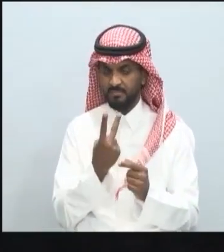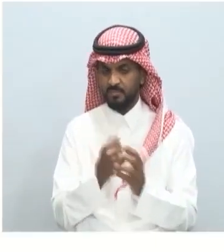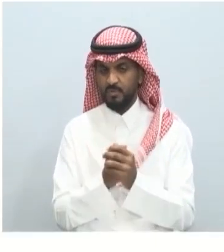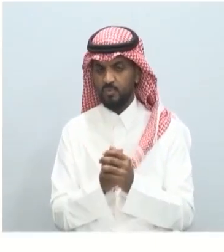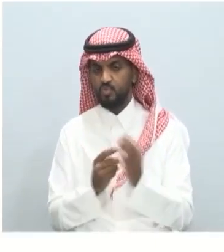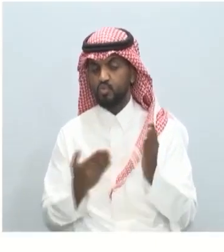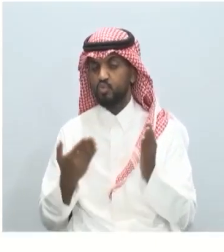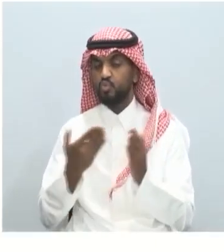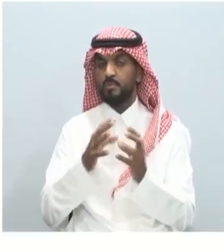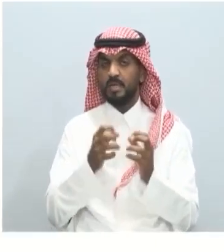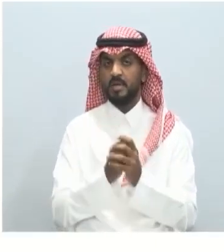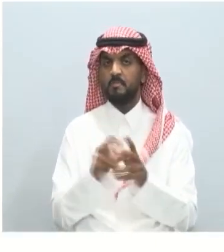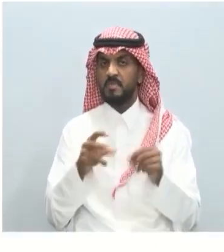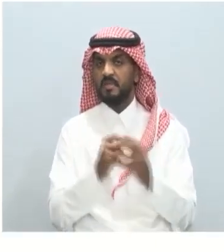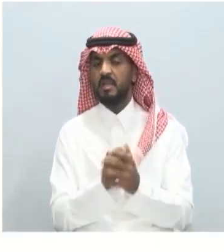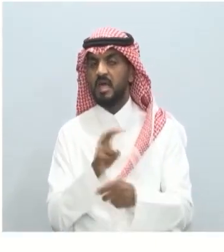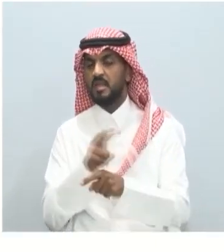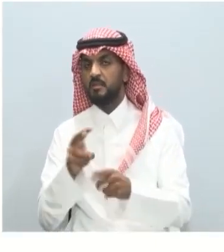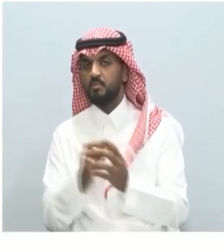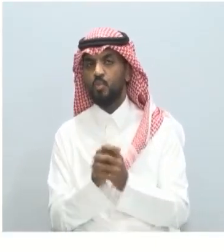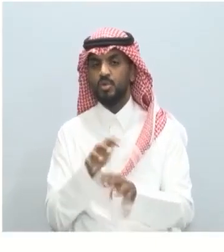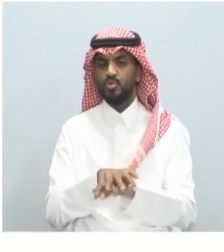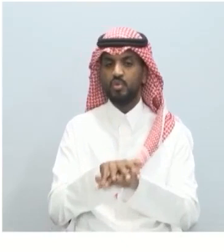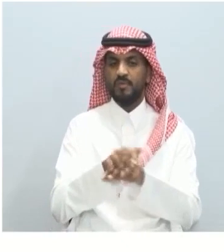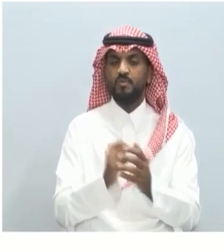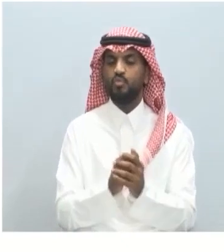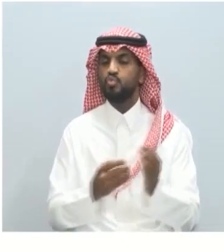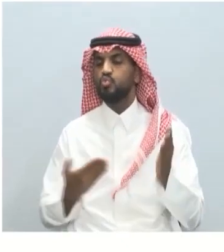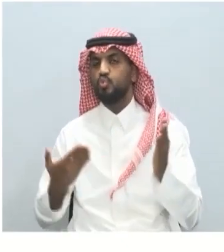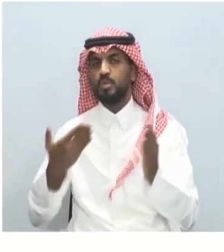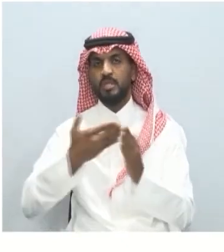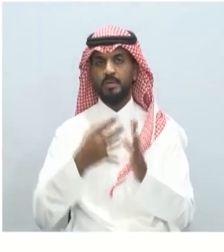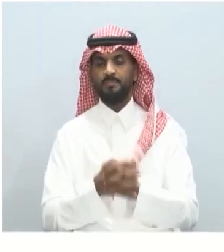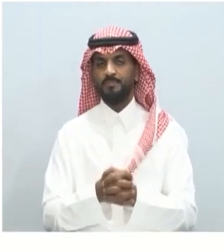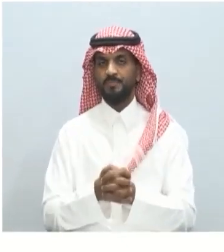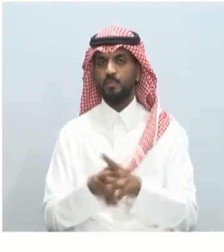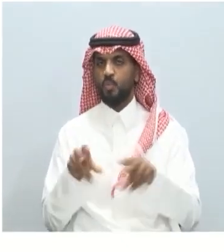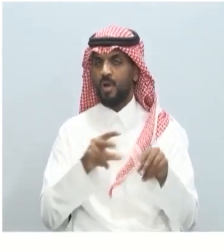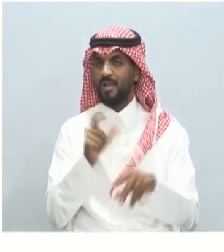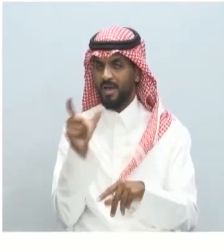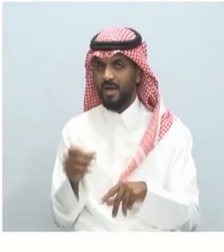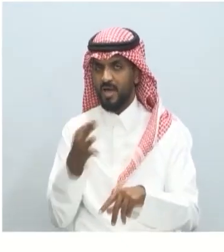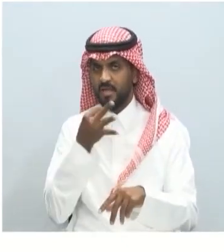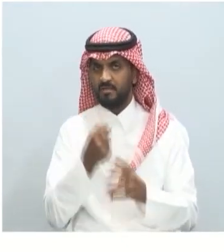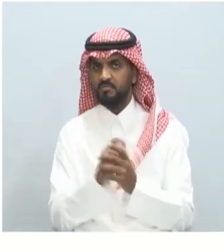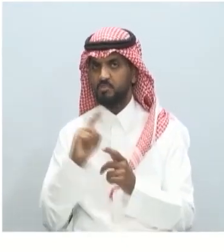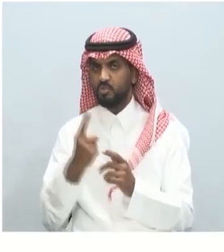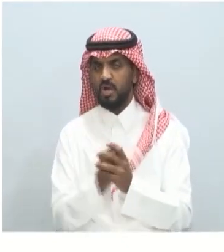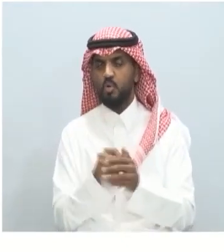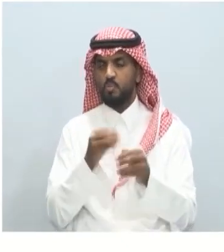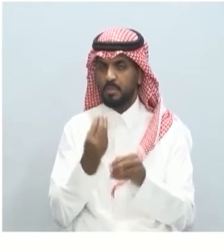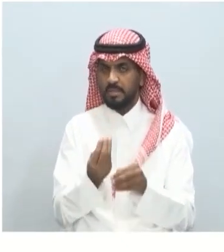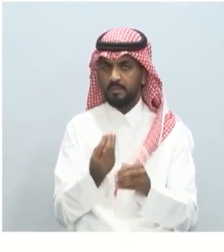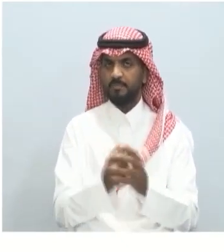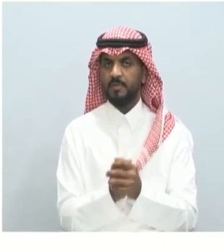الى المعنى كالارنب والسلحفاه كلهم يريد الوصول الى الهدف وكذلك القارئ او القارئ سواء كان القارئ السريع او القارئ